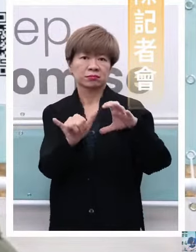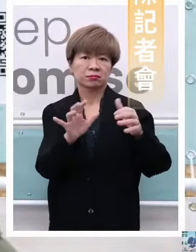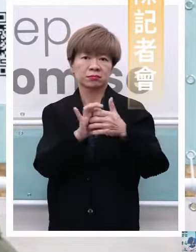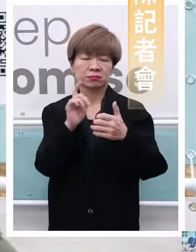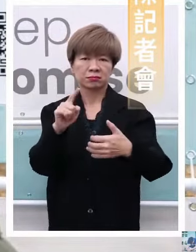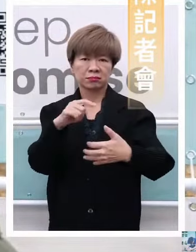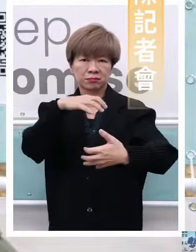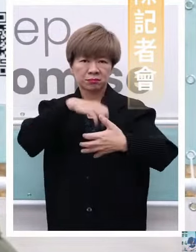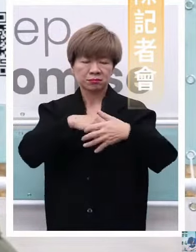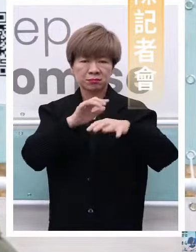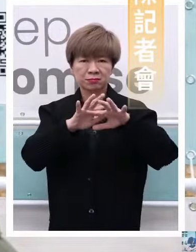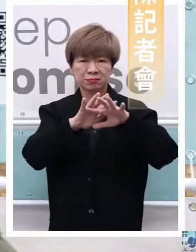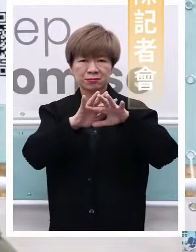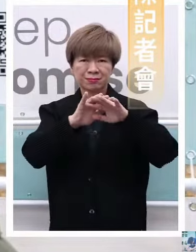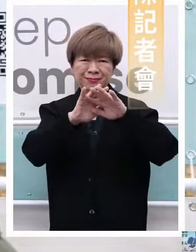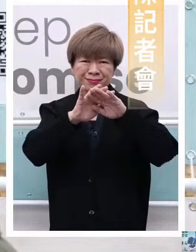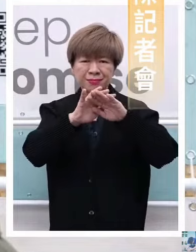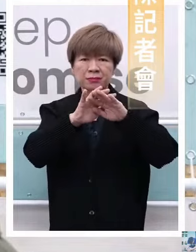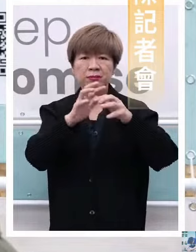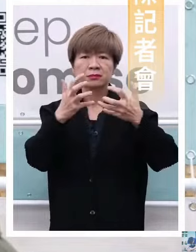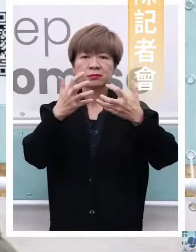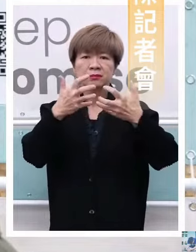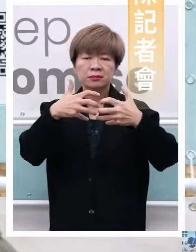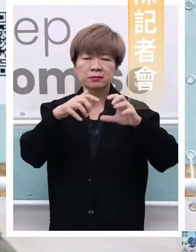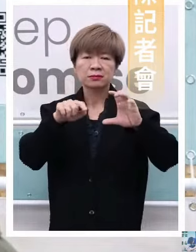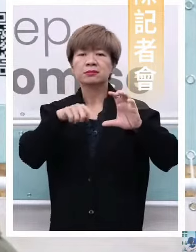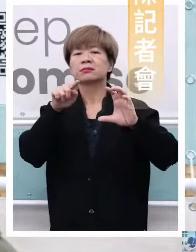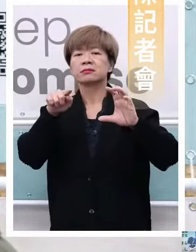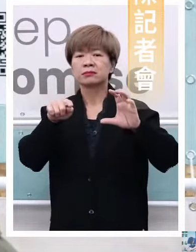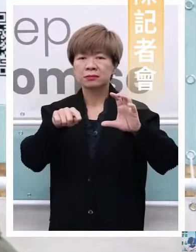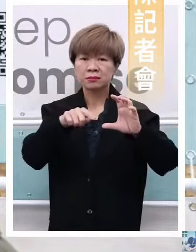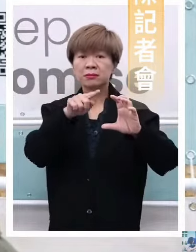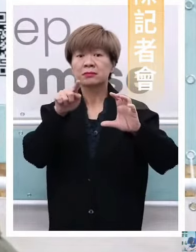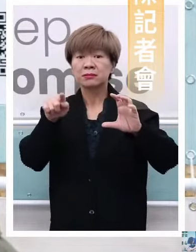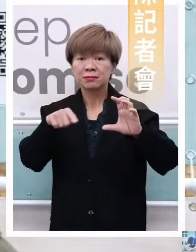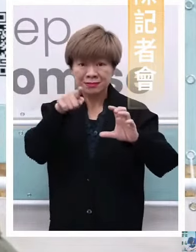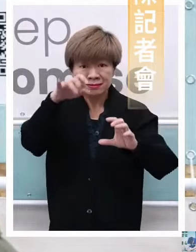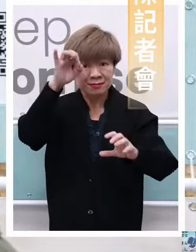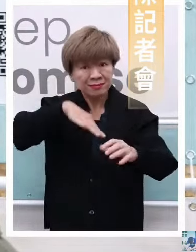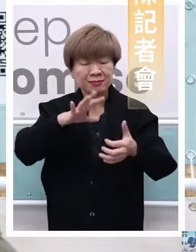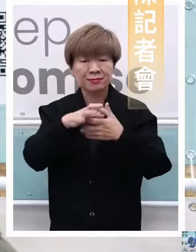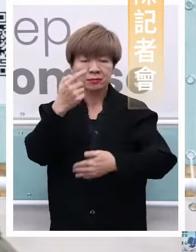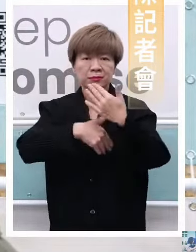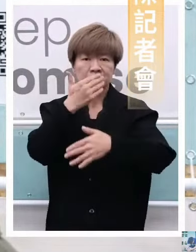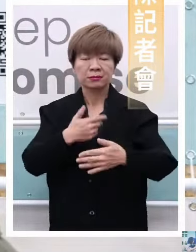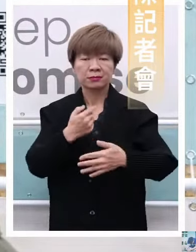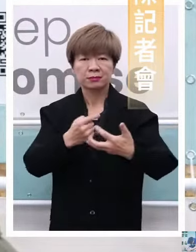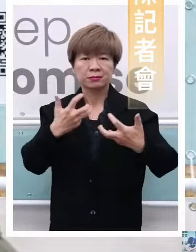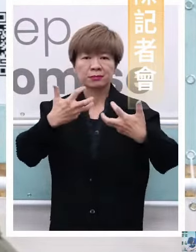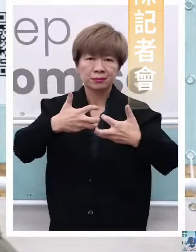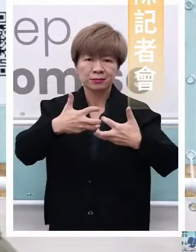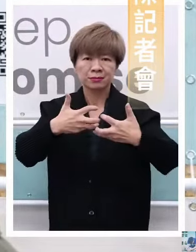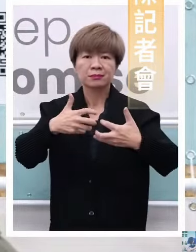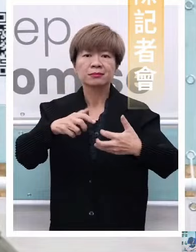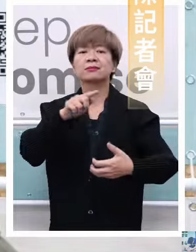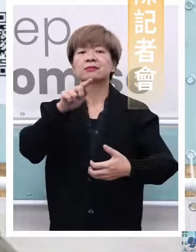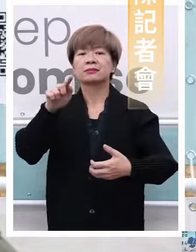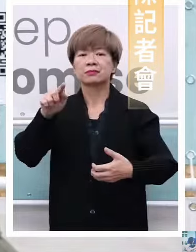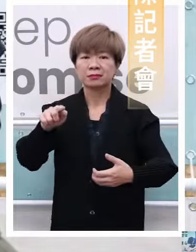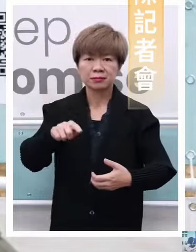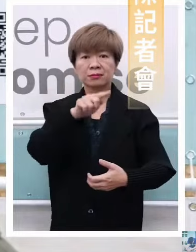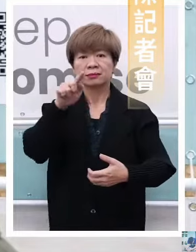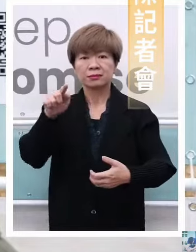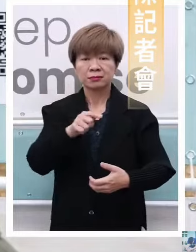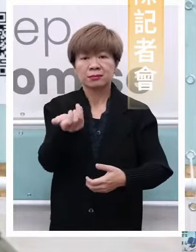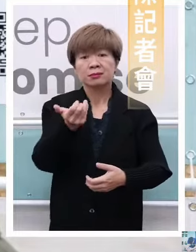格，也就是所谓缓冲。大家常常看影片的时候跑不动那样的情况，哎，可是为什么